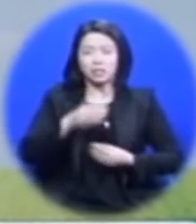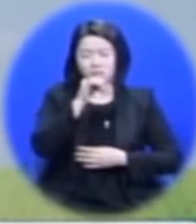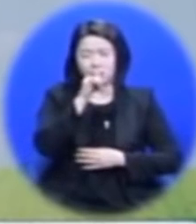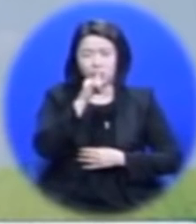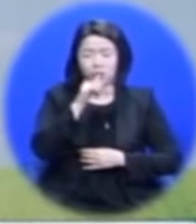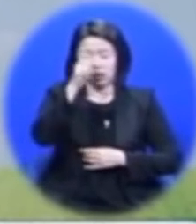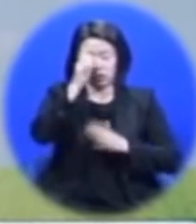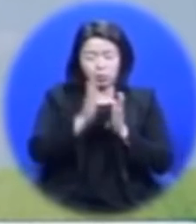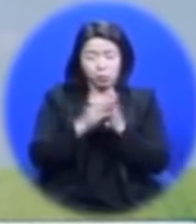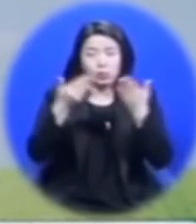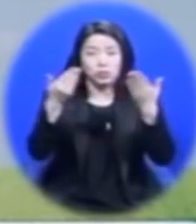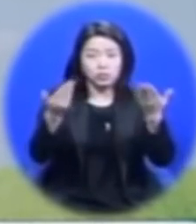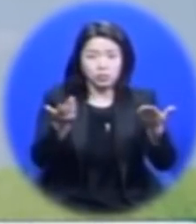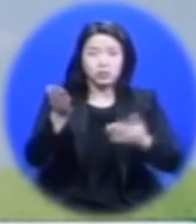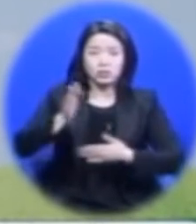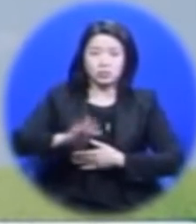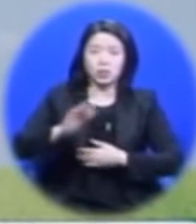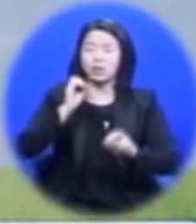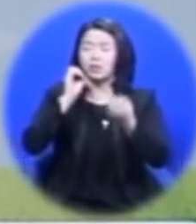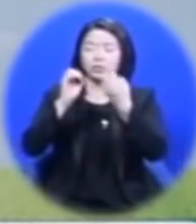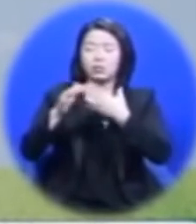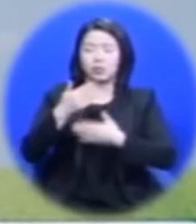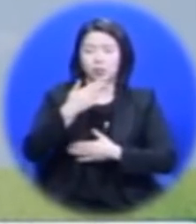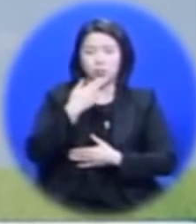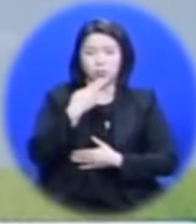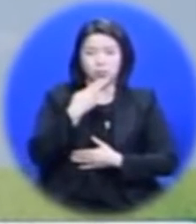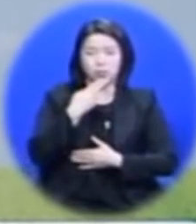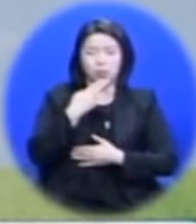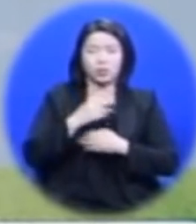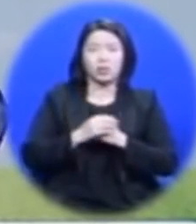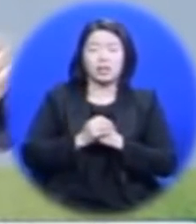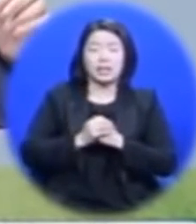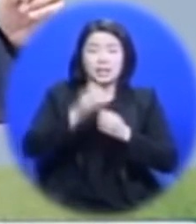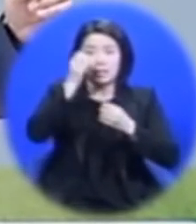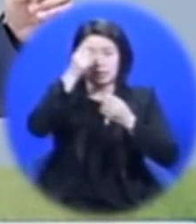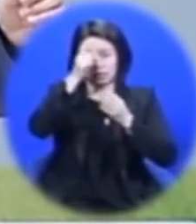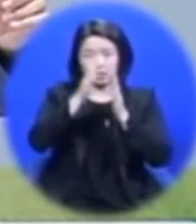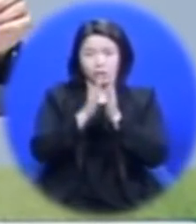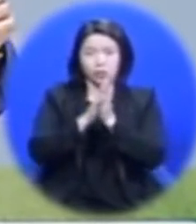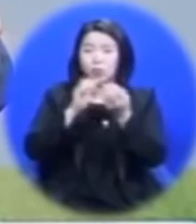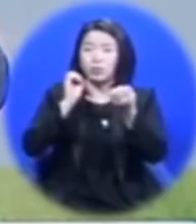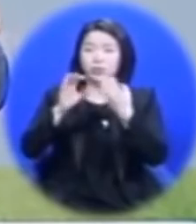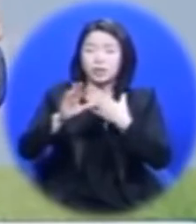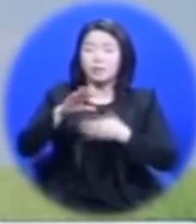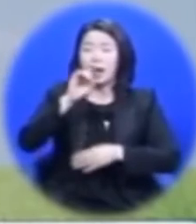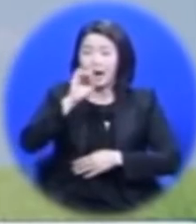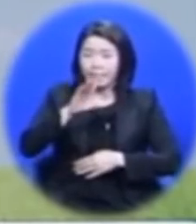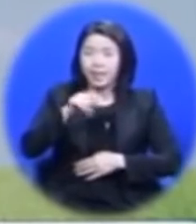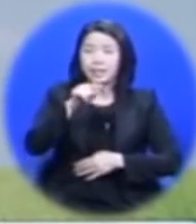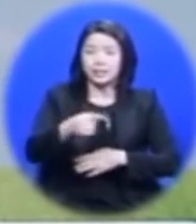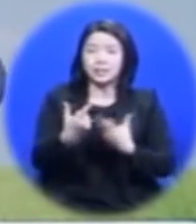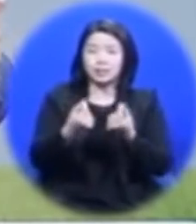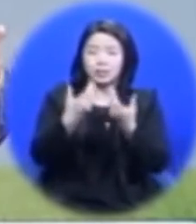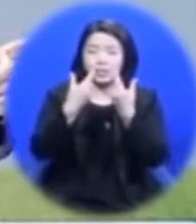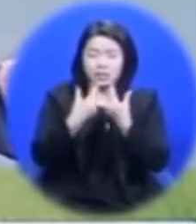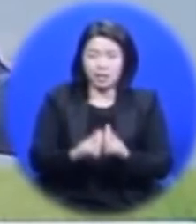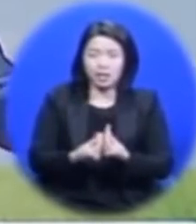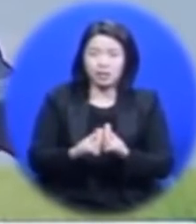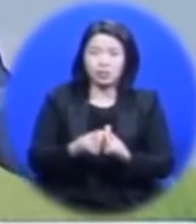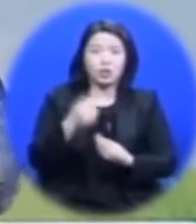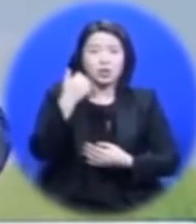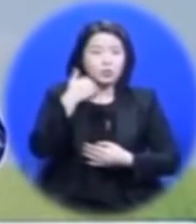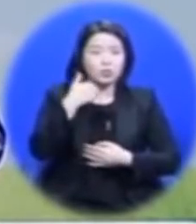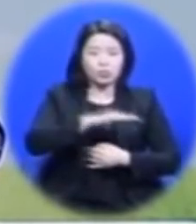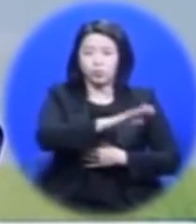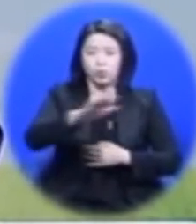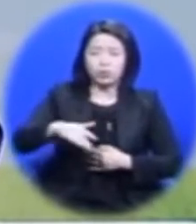기도를 했는데도 응답이 안 됐어요. 기도 응답 안 된 그런 사례는요, 우리 중에